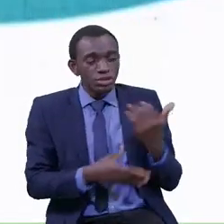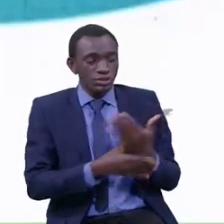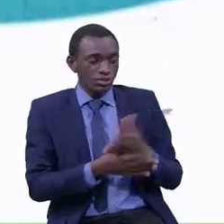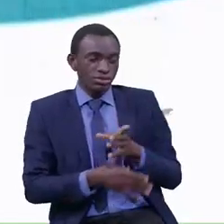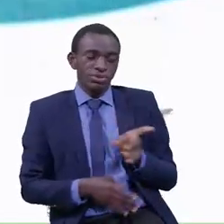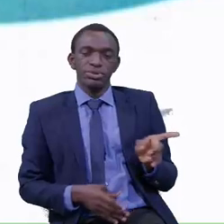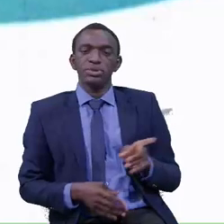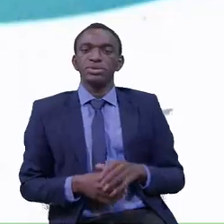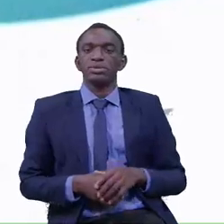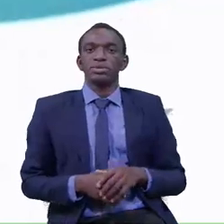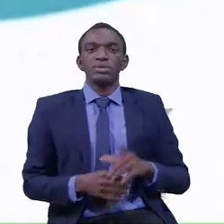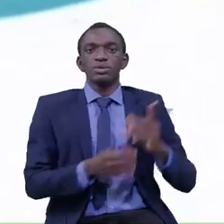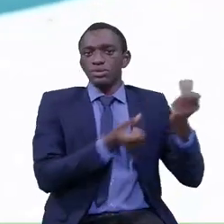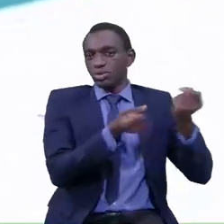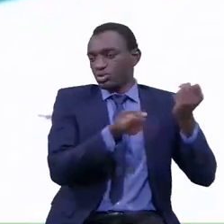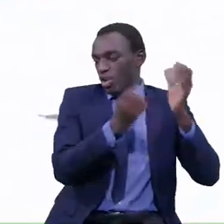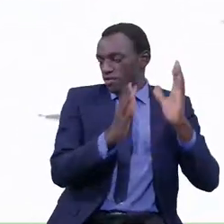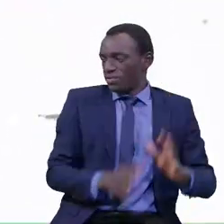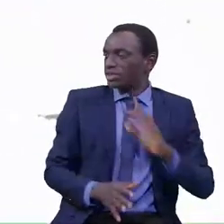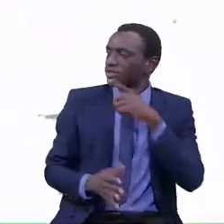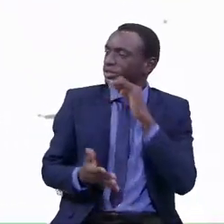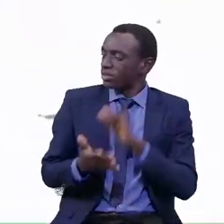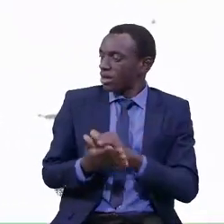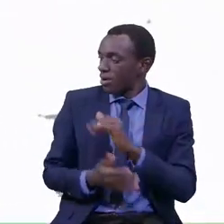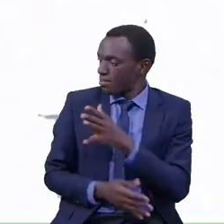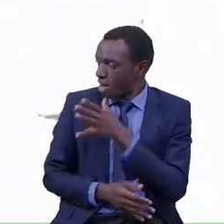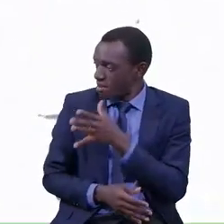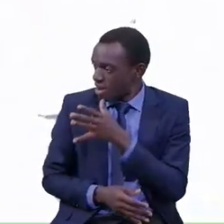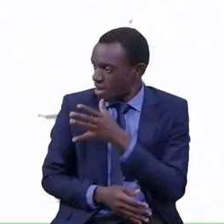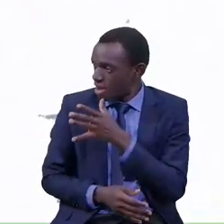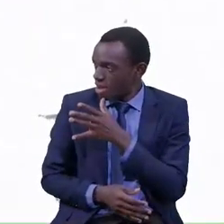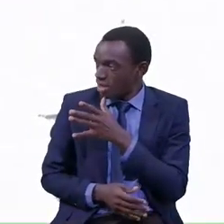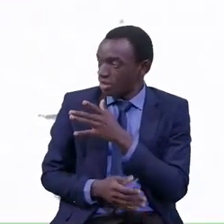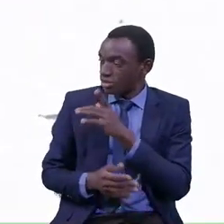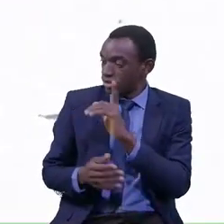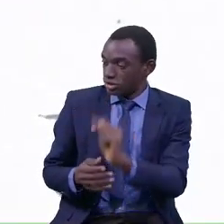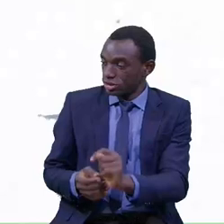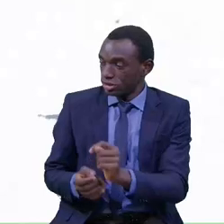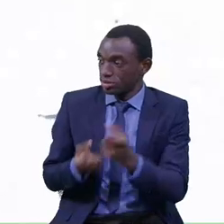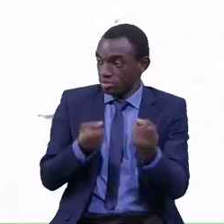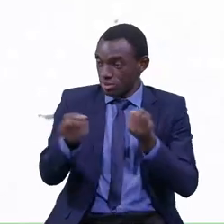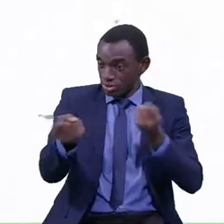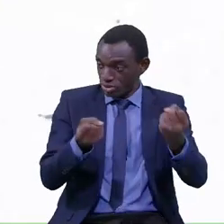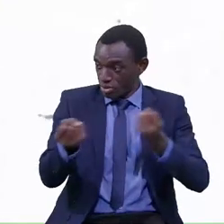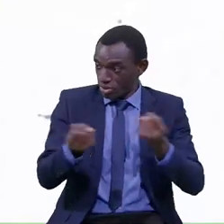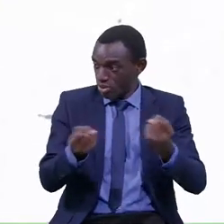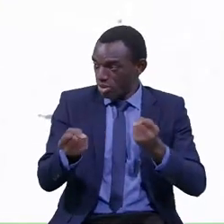autre siège? Le chauffeur a dit, maman, le véhicule a